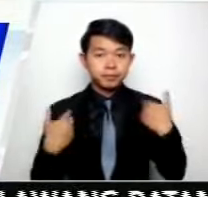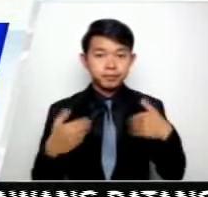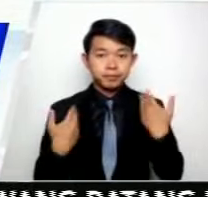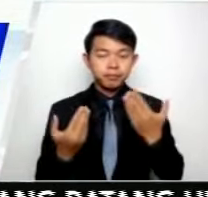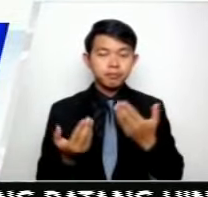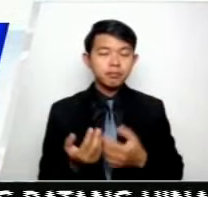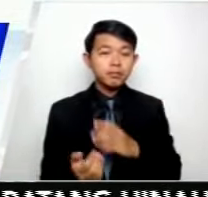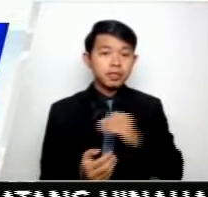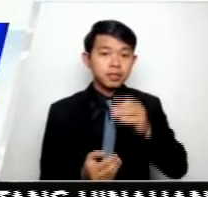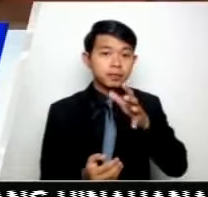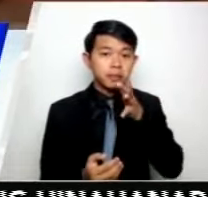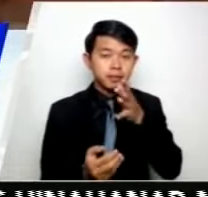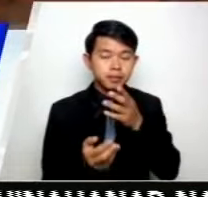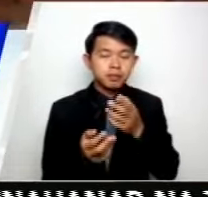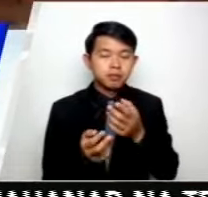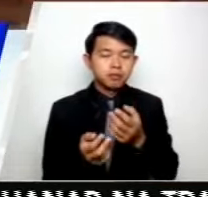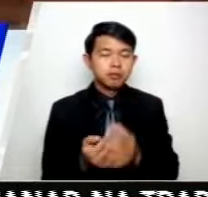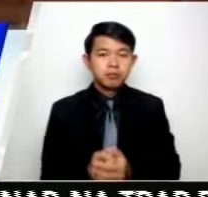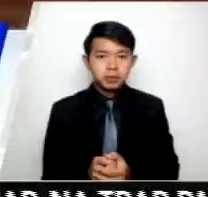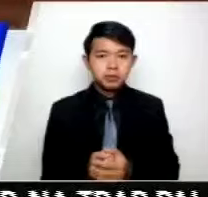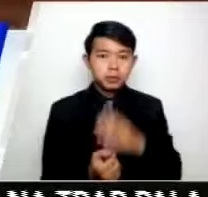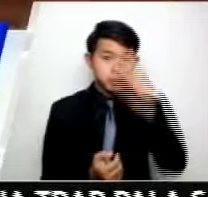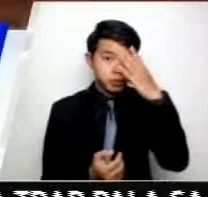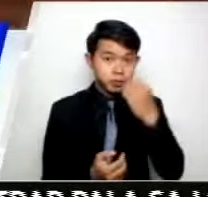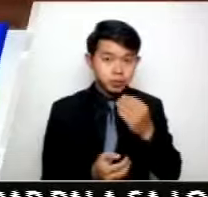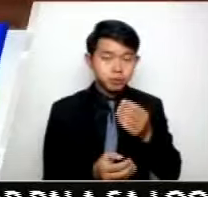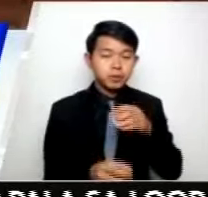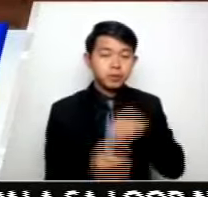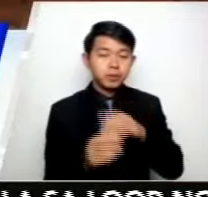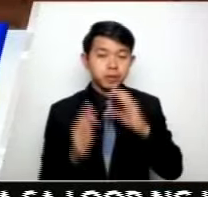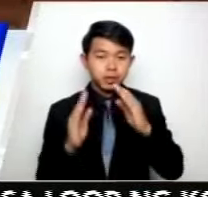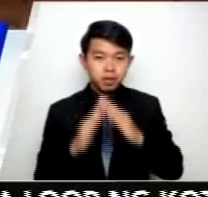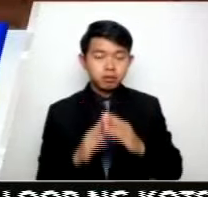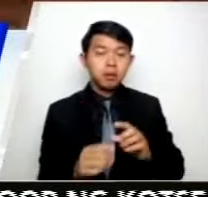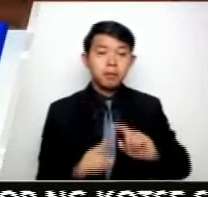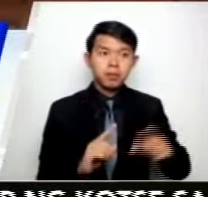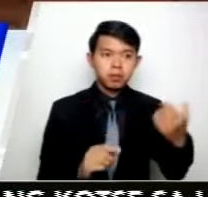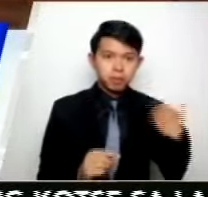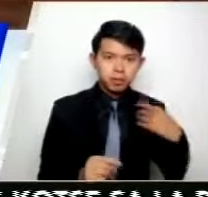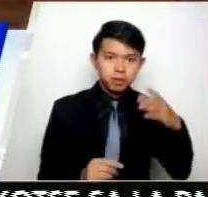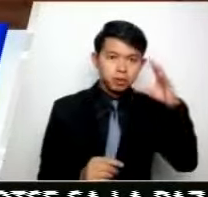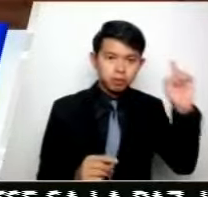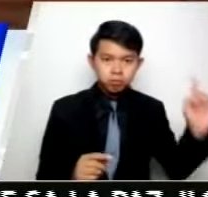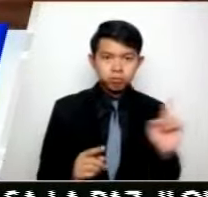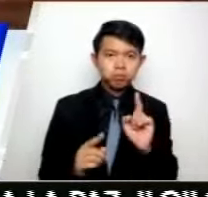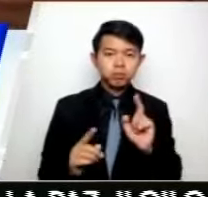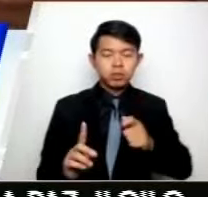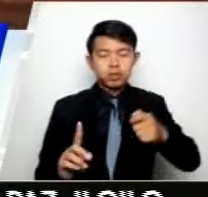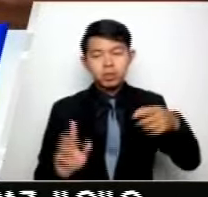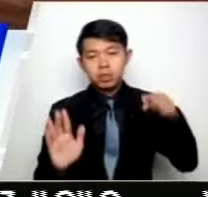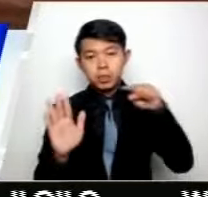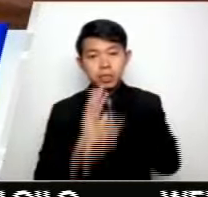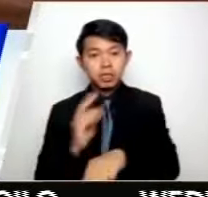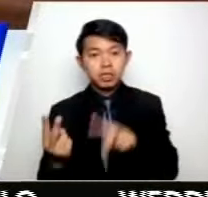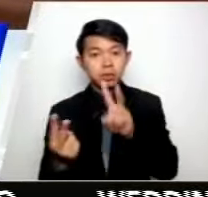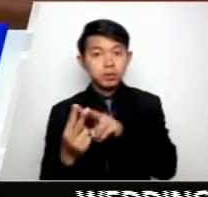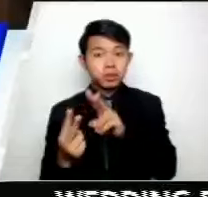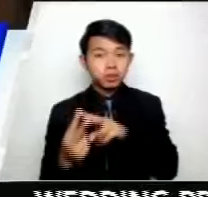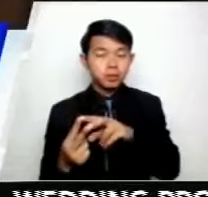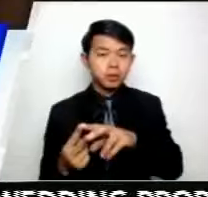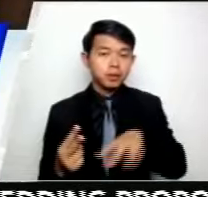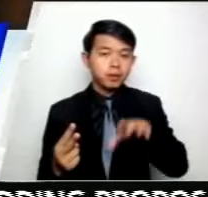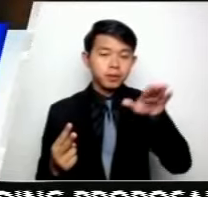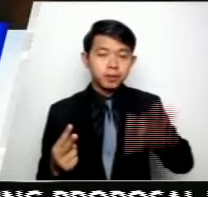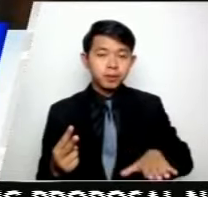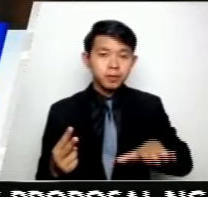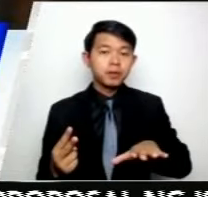nang martilyuhin sa ulo. Ayon sa kanilang kakilala, nakarinig sila ng ingay mula sa bahay ng mga biktima kaya sinilip nila ang mag-ina.